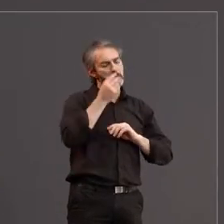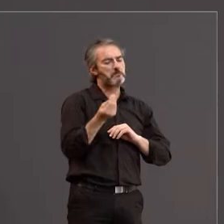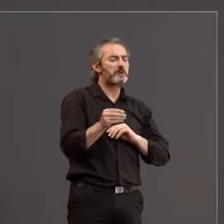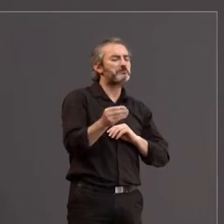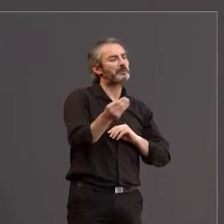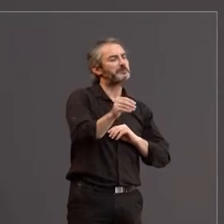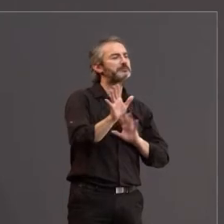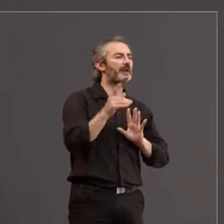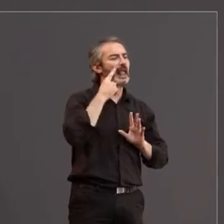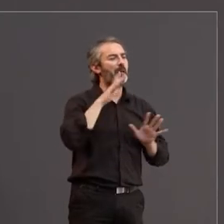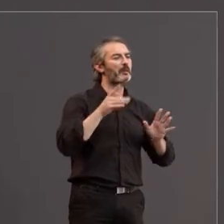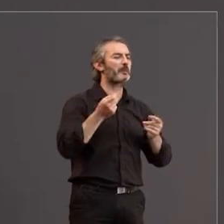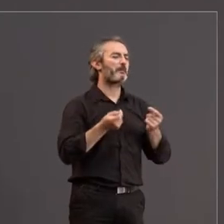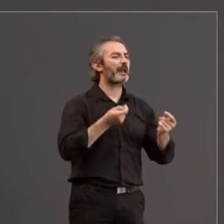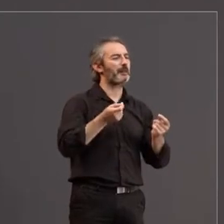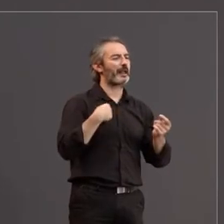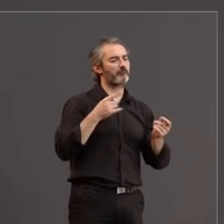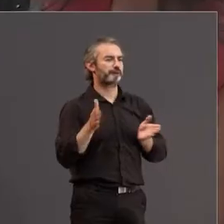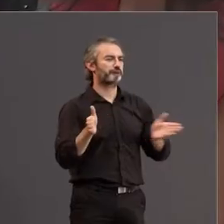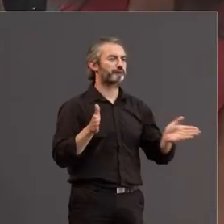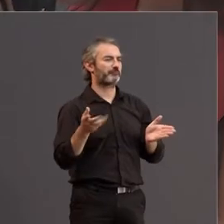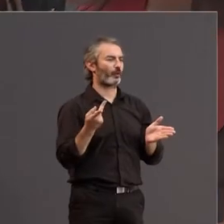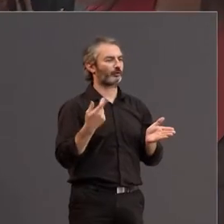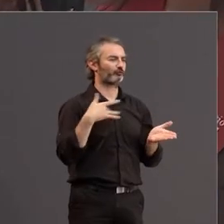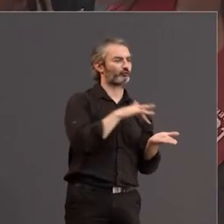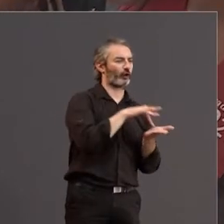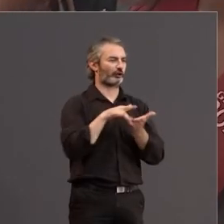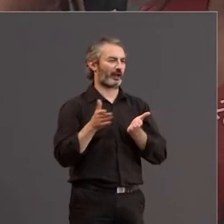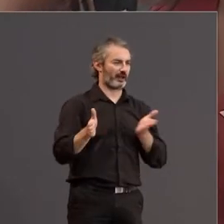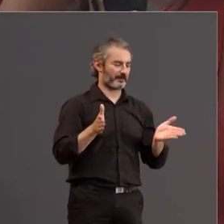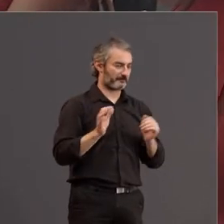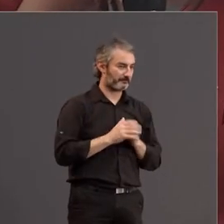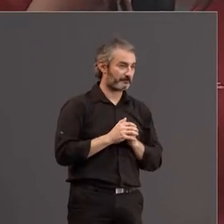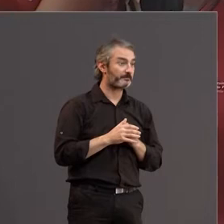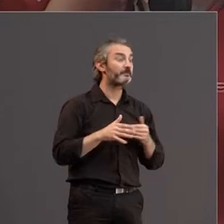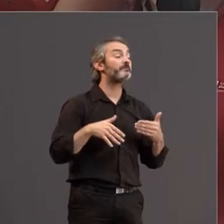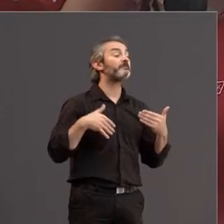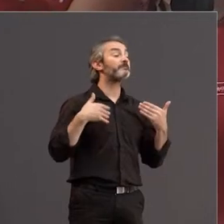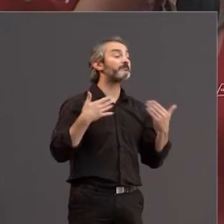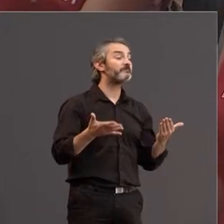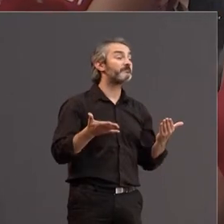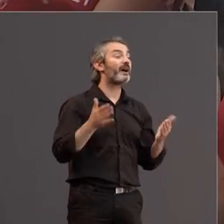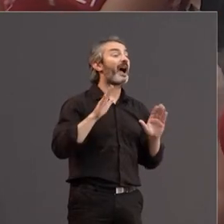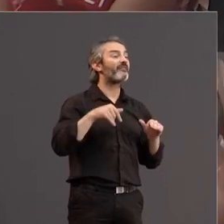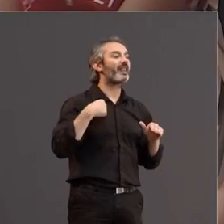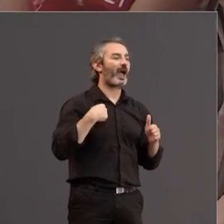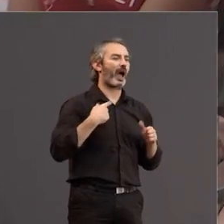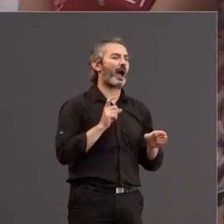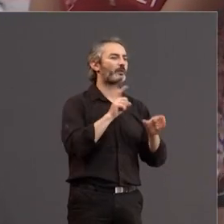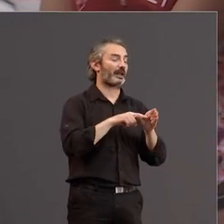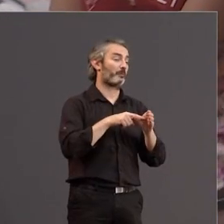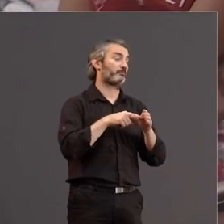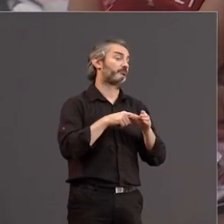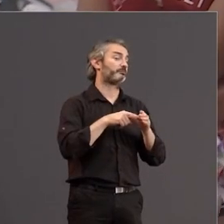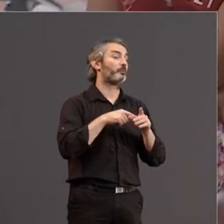o un any més i així doncs vaig vegent, no? Vaig trepitjant una miqueta les aigües. i em vaig apuntar al postgrau de traducció